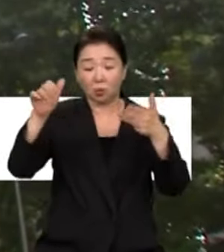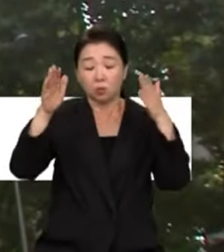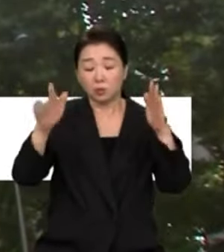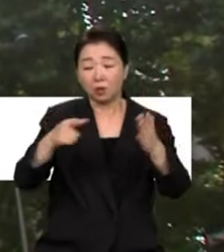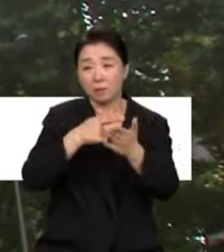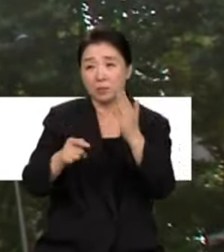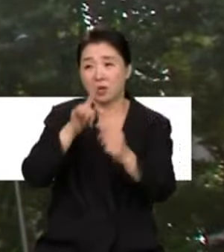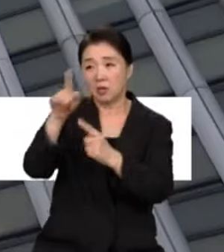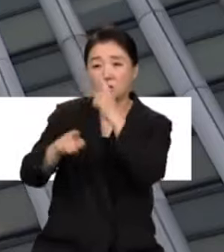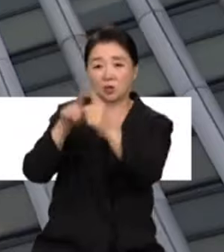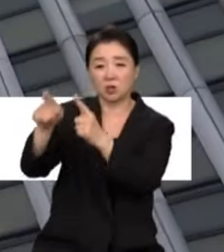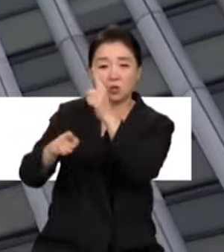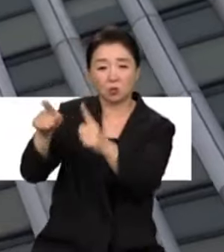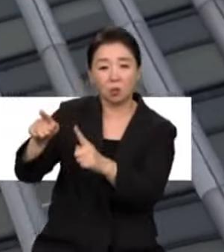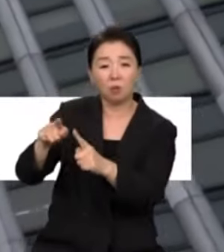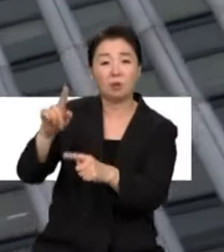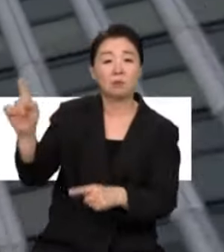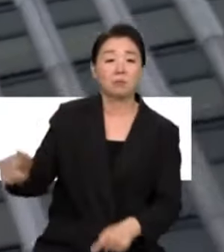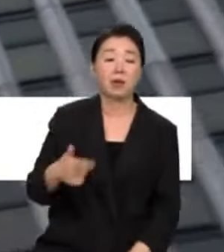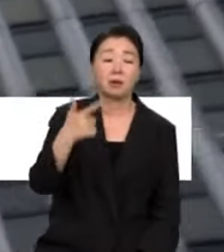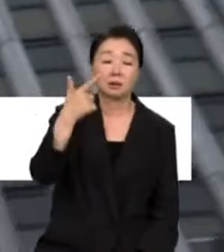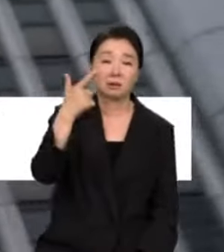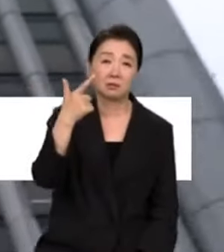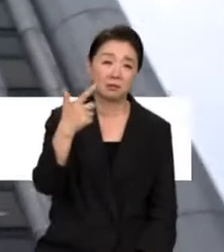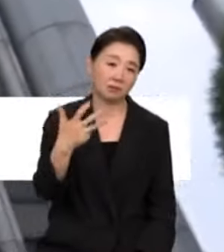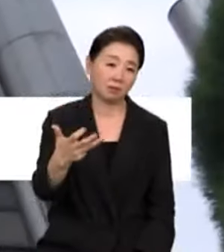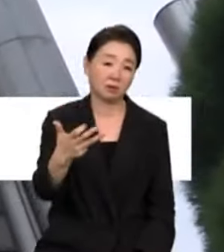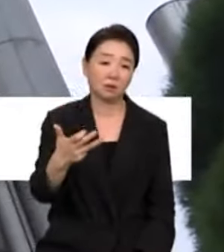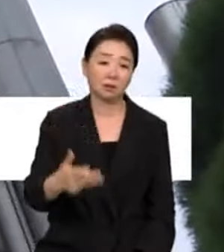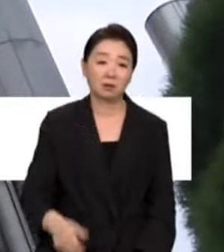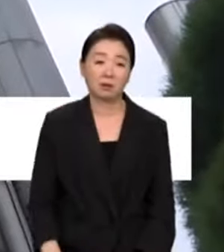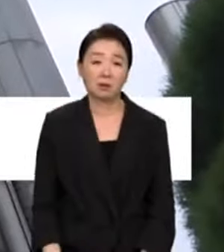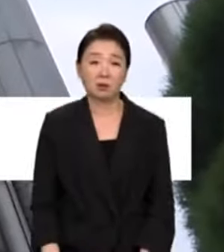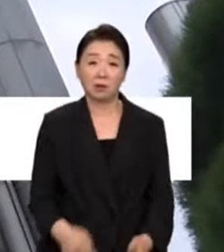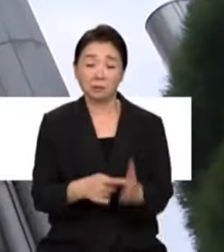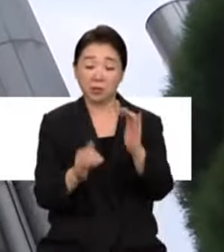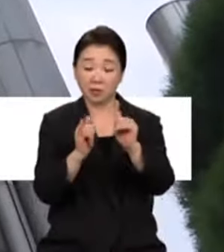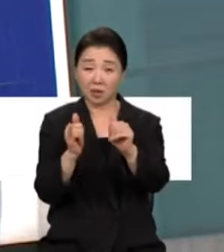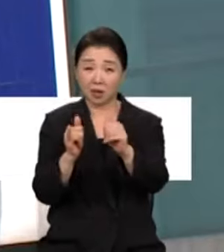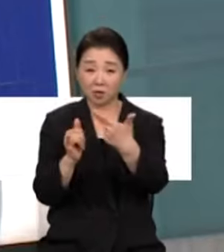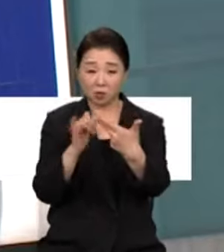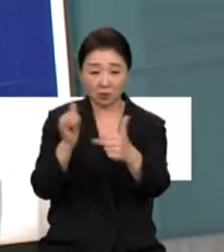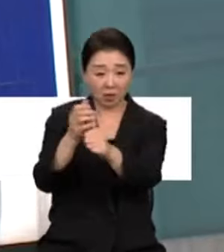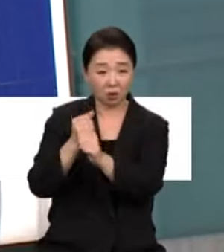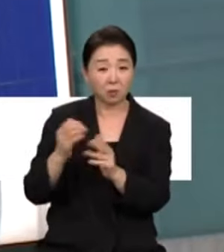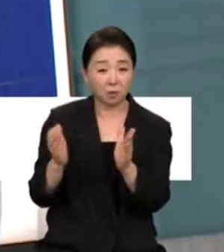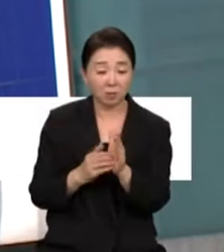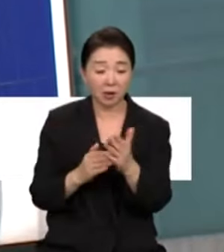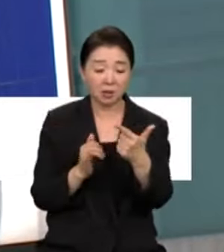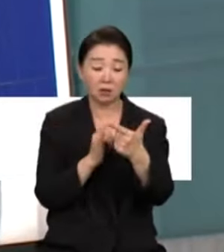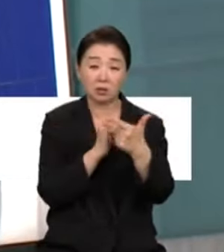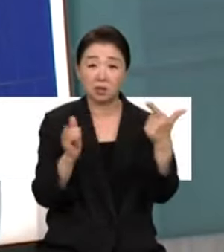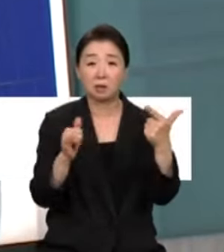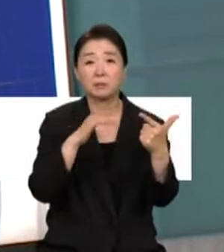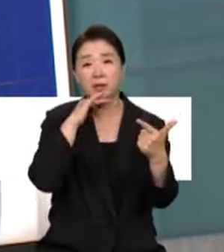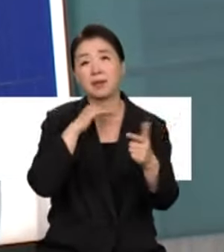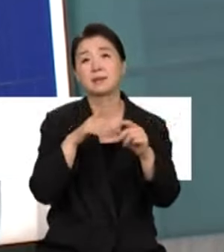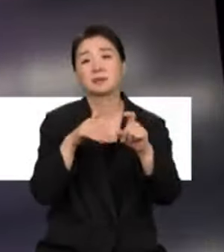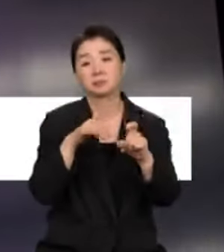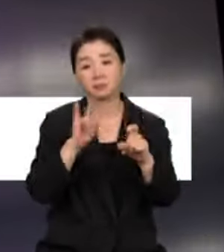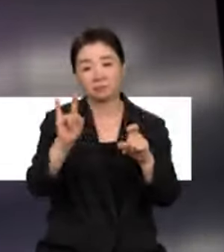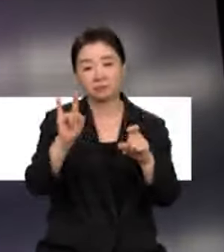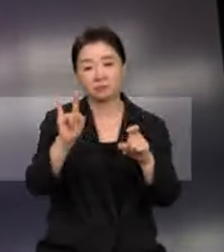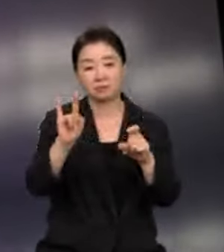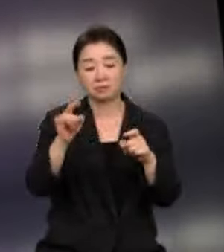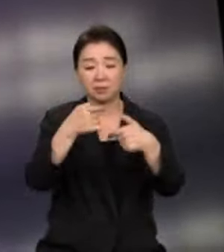신고만 118 건이라고 밝혔습니다 피의자 일곱명을 검거했는데 그중에 여섯 명이 됩니다